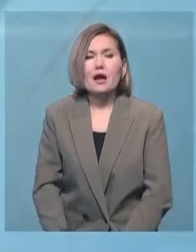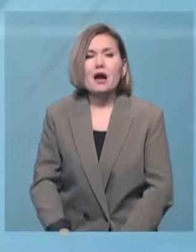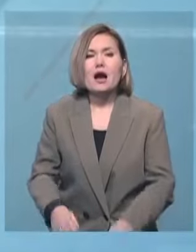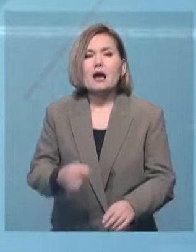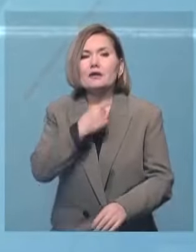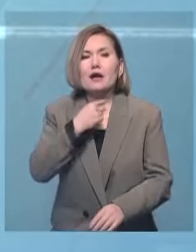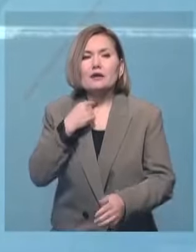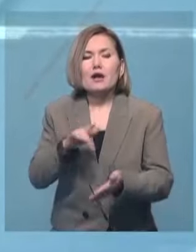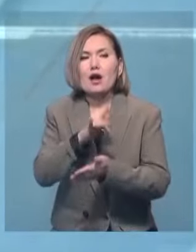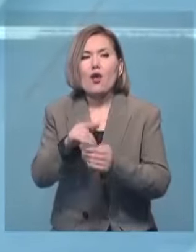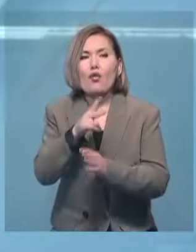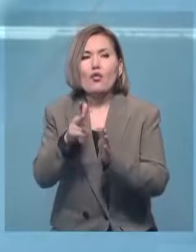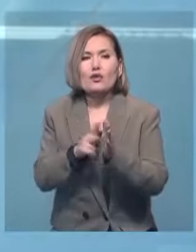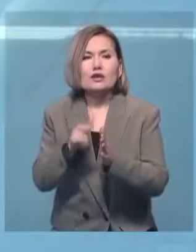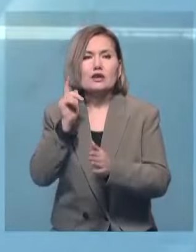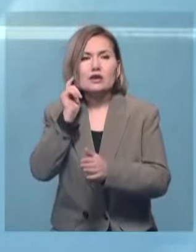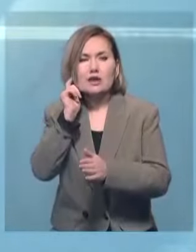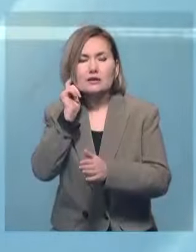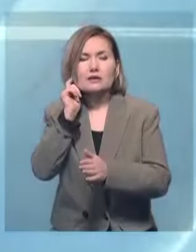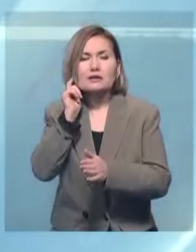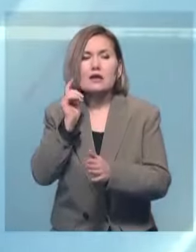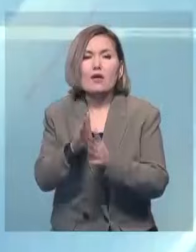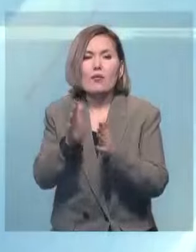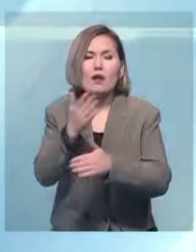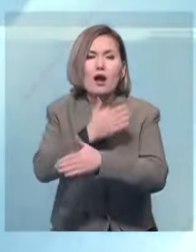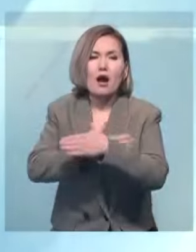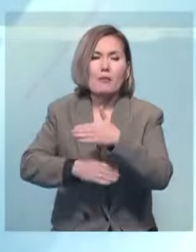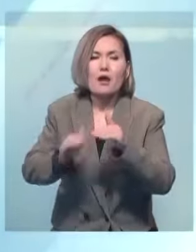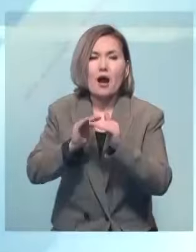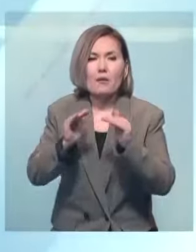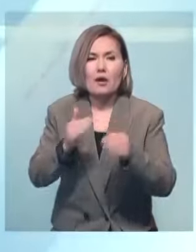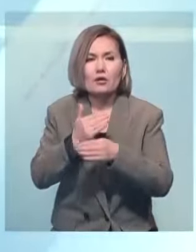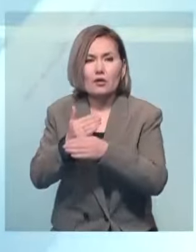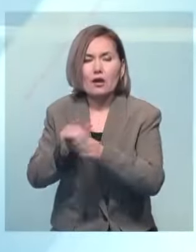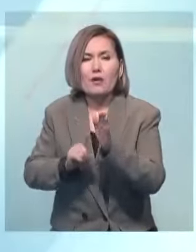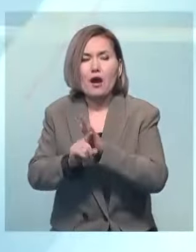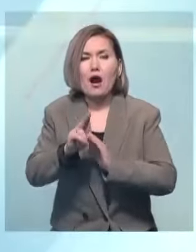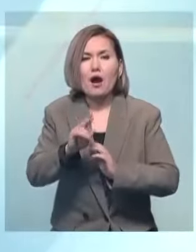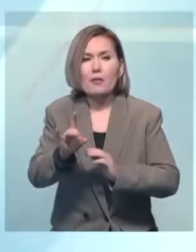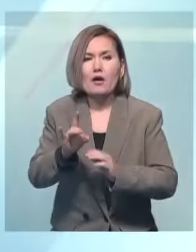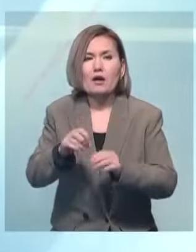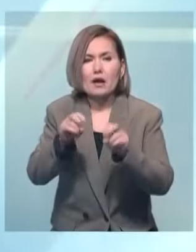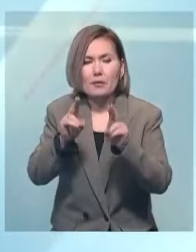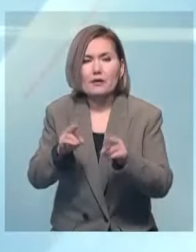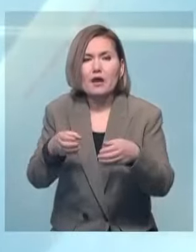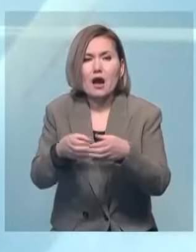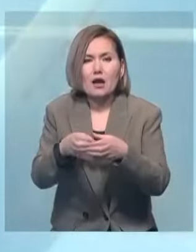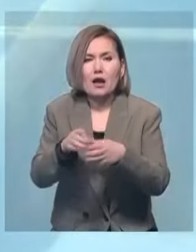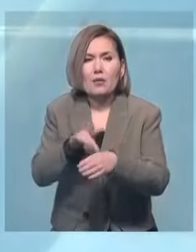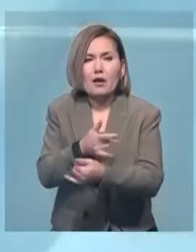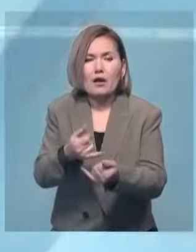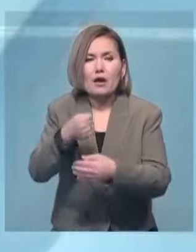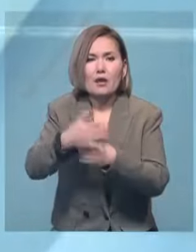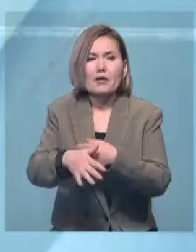Талдықорғанда 18 жастан асқан туа бітті мүмкіндігі шектеулі жандарға күтім көрсетіле бастады. Қамқор арнауы әлеуметтік қызмет көрсету